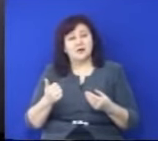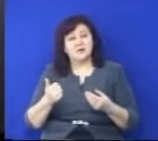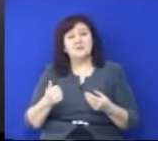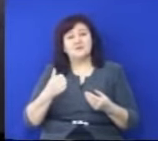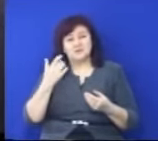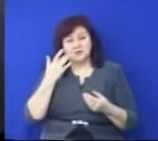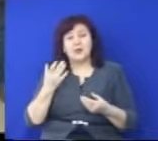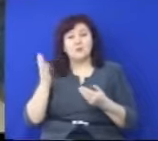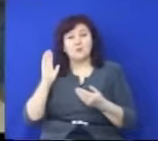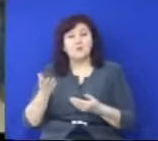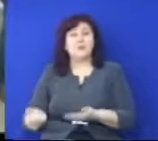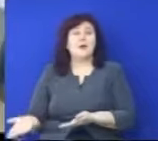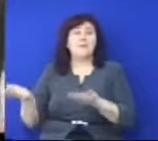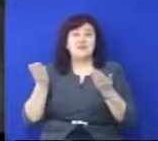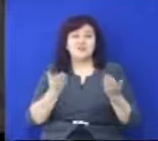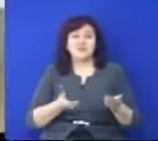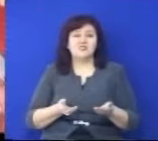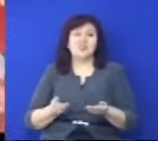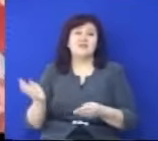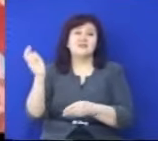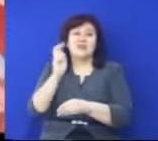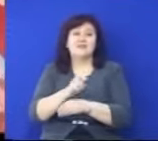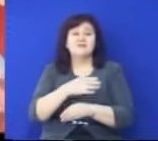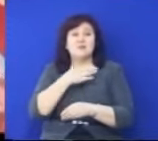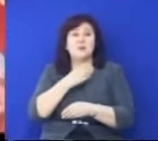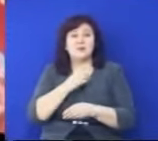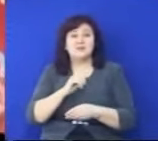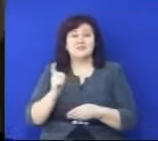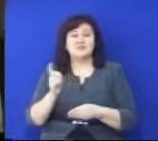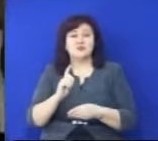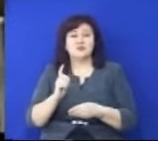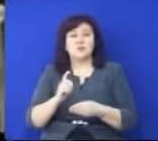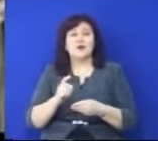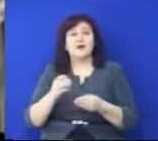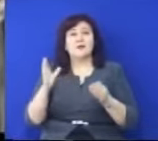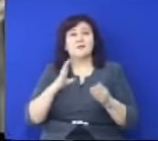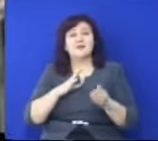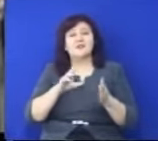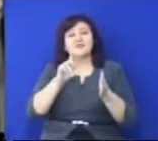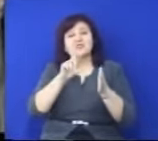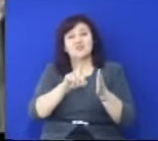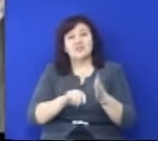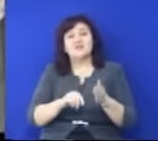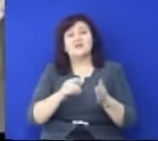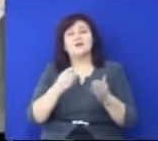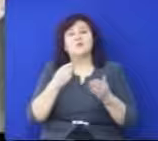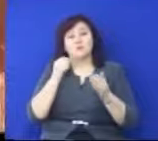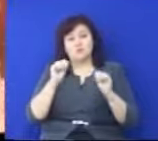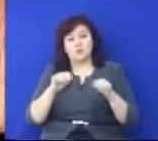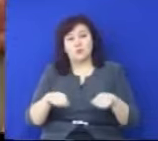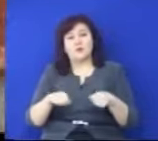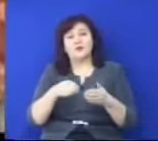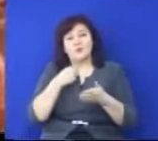келіп отырамыз үнемі. Айта кетерлігі, Жарма ауданының шаруа қожалықтары мен фермерлері үшін бұл Семейдегі